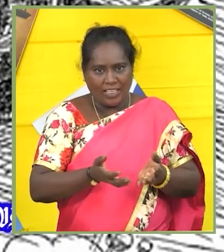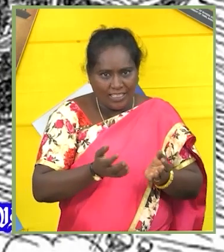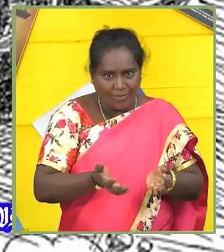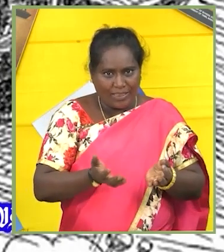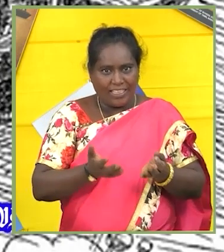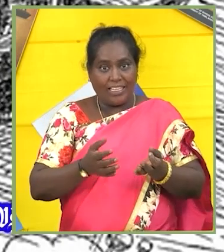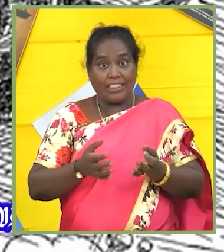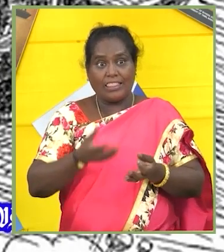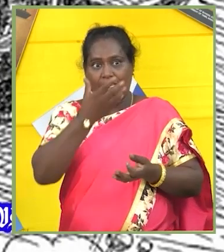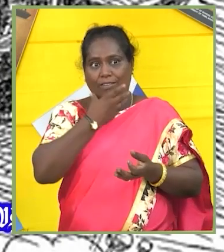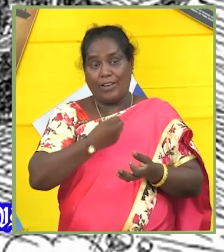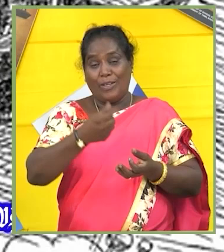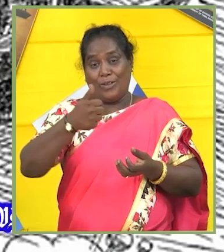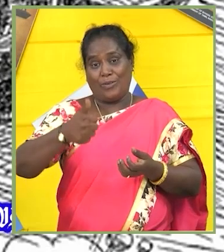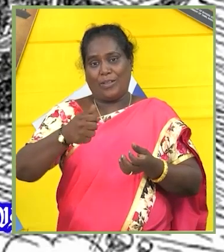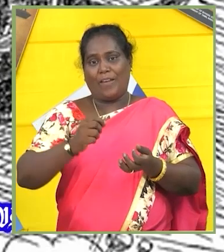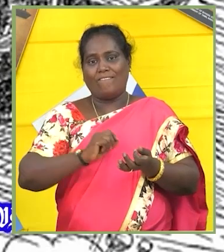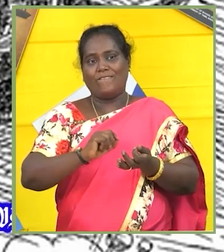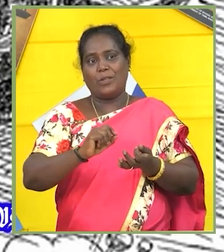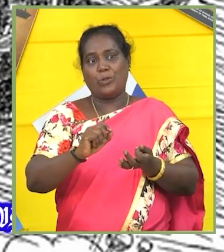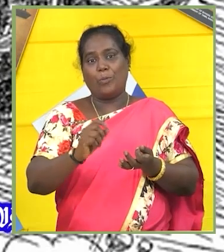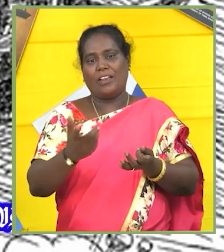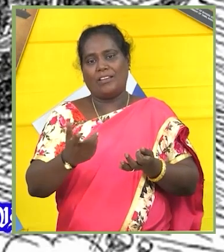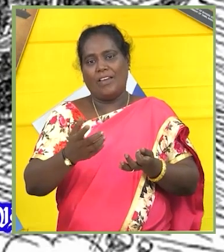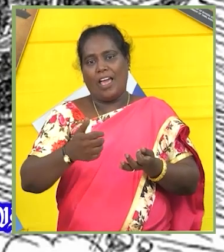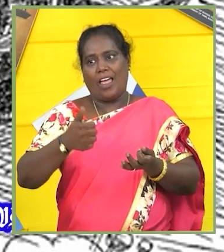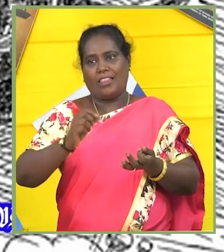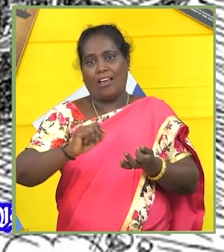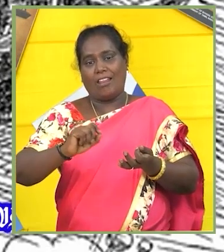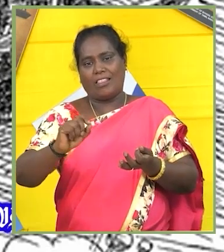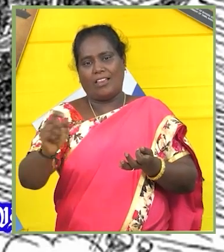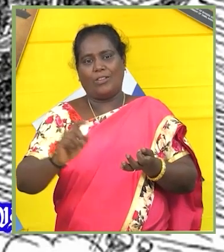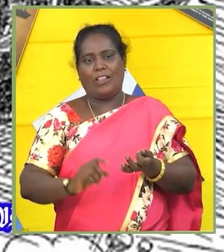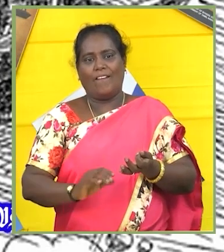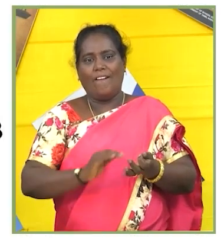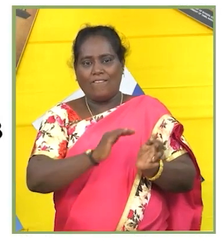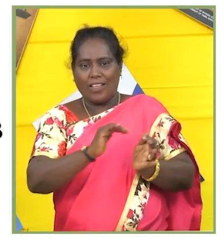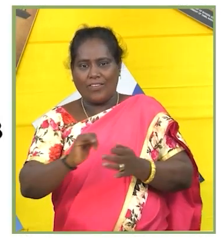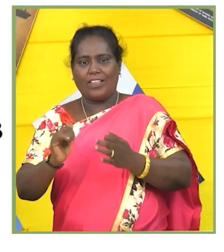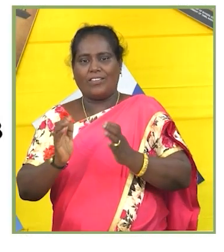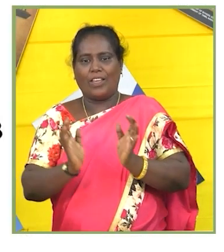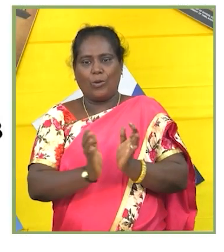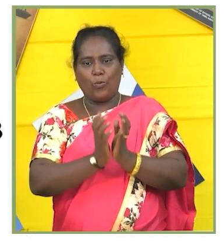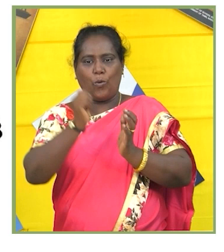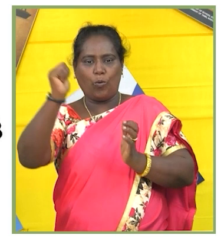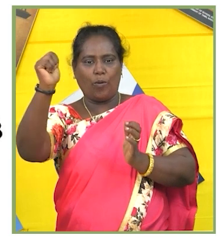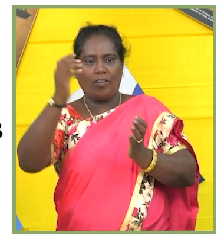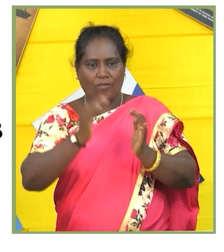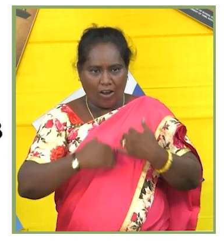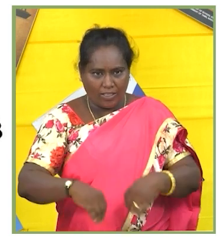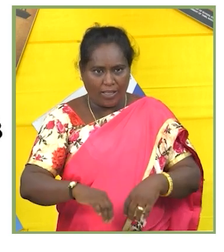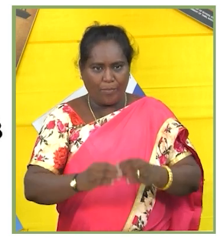சிறப்பை உணர்ந்துதான் நம் திருவள்ளுவர் கூட விருந்தோம்பல் என்னும் அதிகாரத்தையே படைத்தளித்துள்ளார். வருவிருந்து